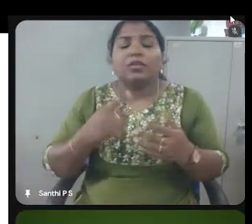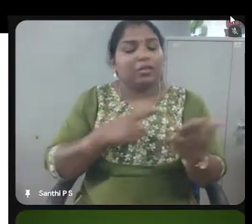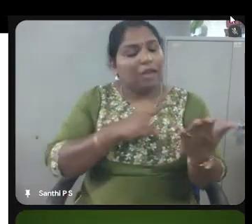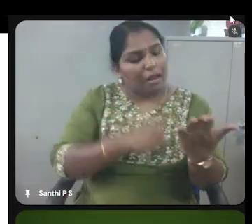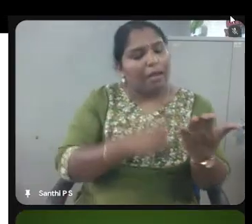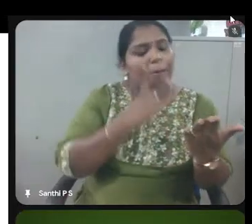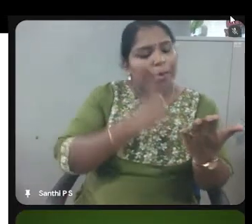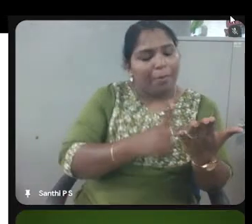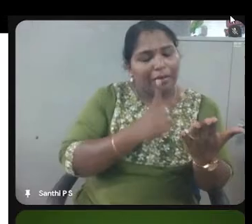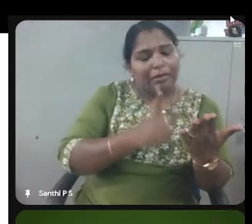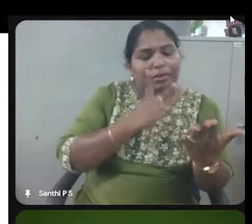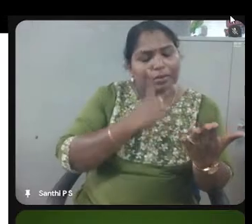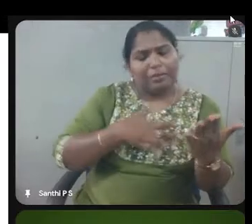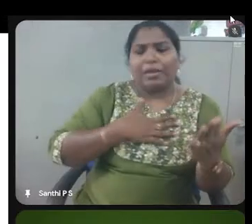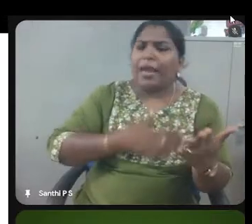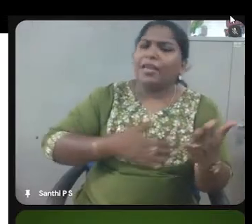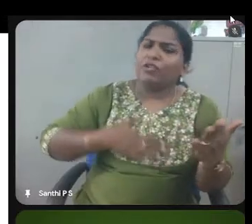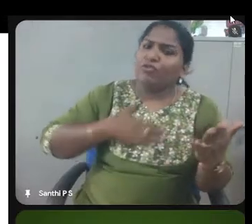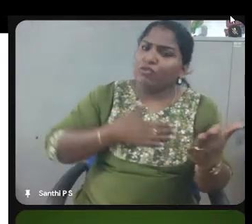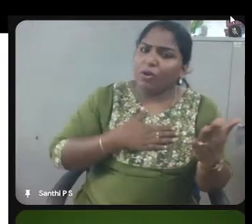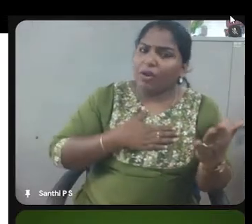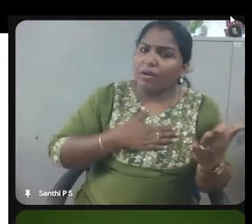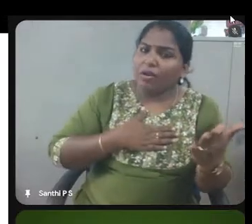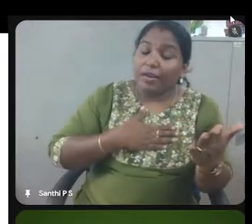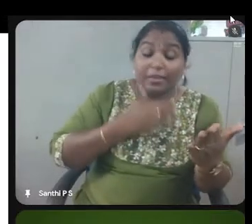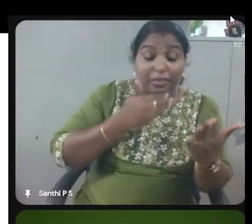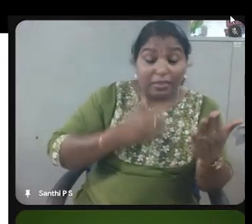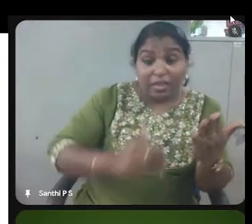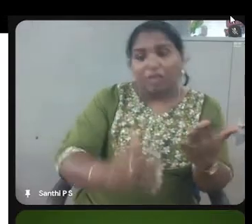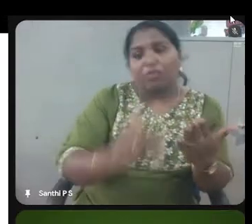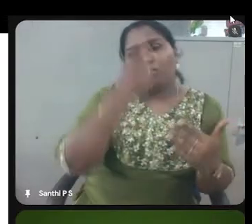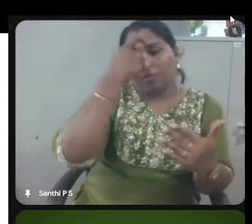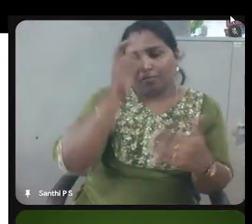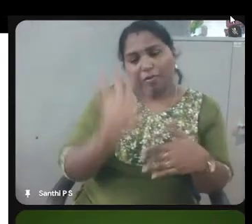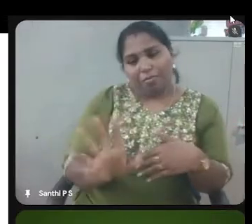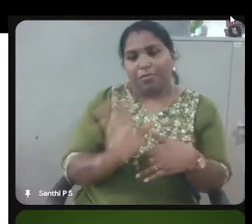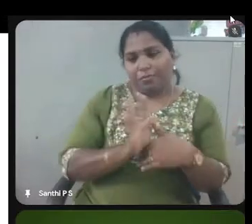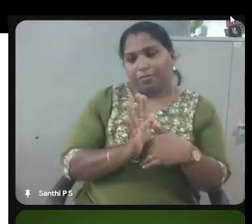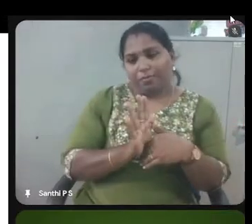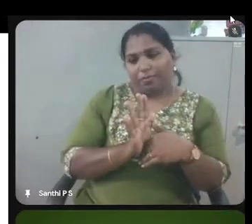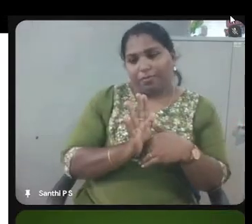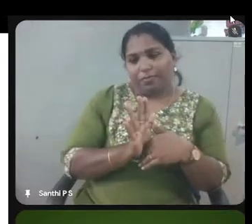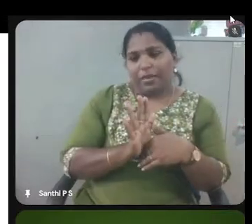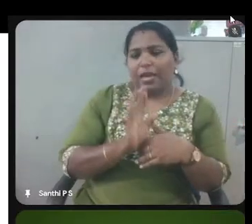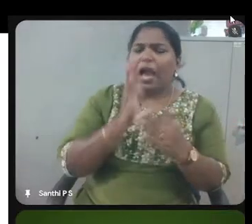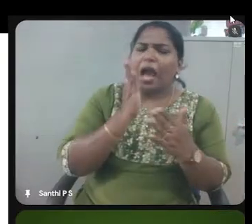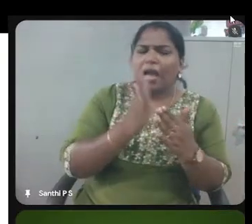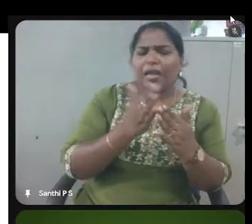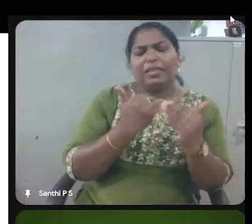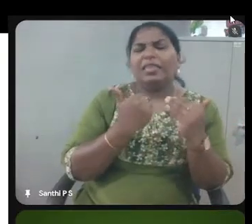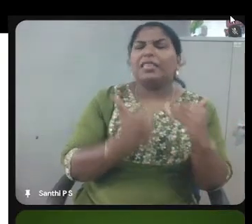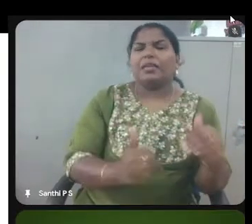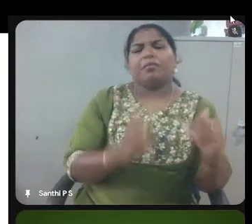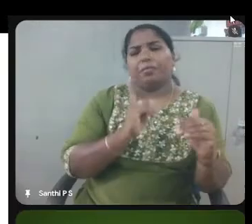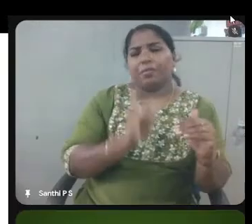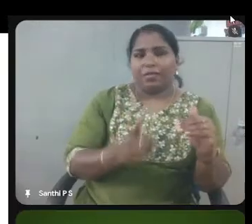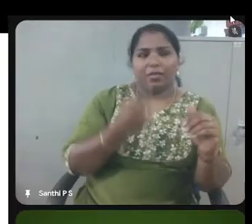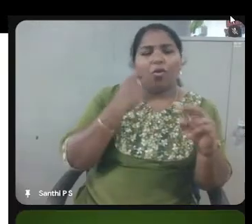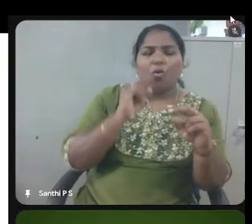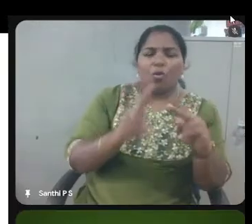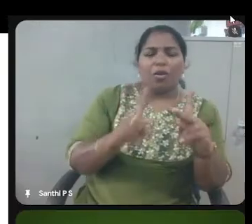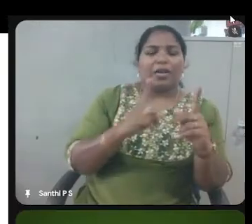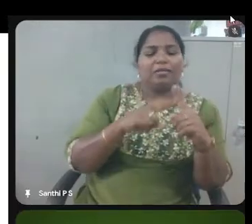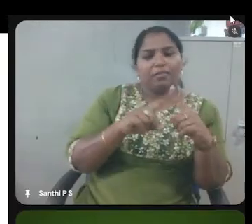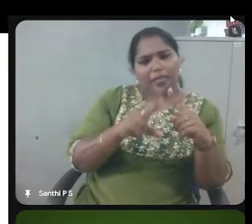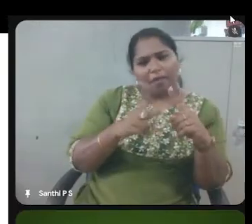എൻജോയ് ചെയ്യുന്നു. ആ എൻജോയ്മെന്റ് കണ്ടിന്യൂ ചെയ്യുന്നതിലാണ് ഈ ബുദ്ധിമുട്ട് വരുന്നത്. അപ്പം ആവശ്യത്തിന് ചെയ്യുക. അപ്പം നമുക്ക് ഇൻട്രൊഡ്യൂസ് ചെയ്യാൻ